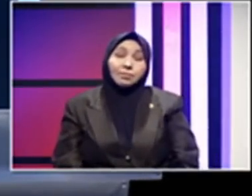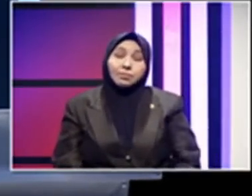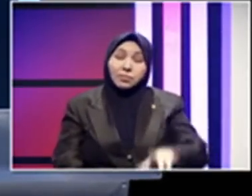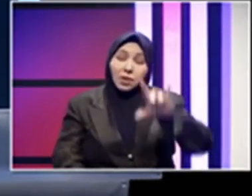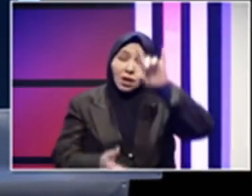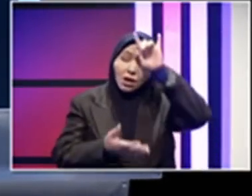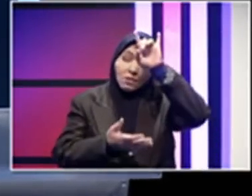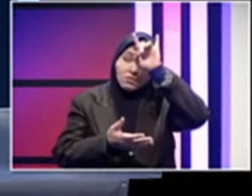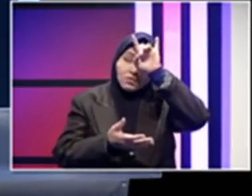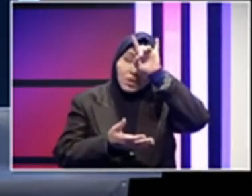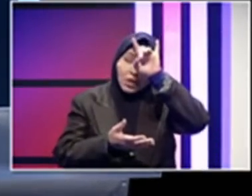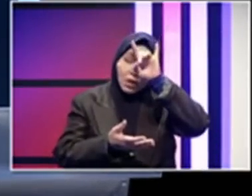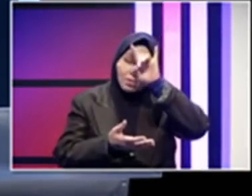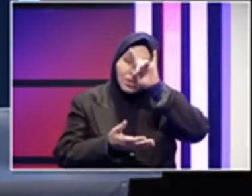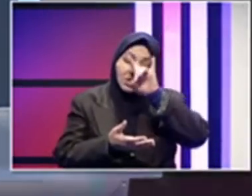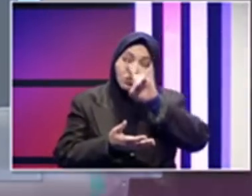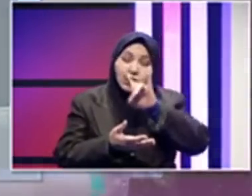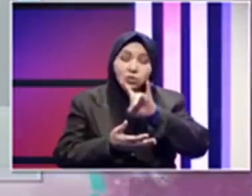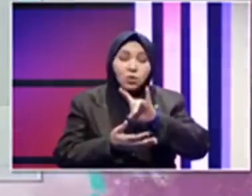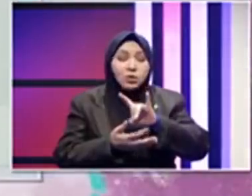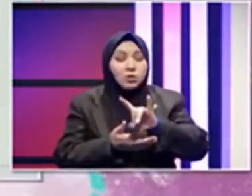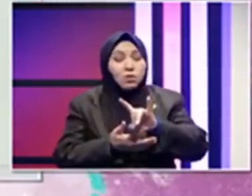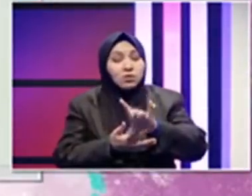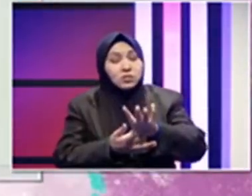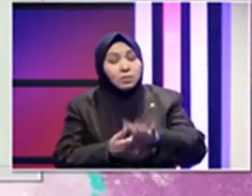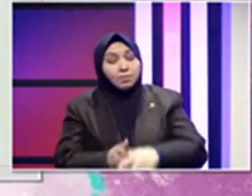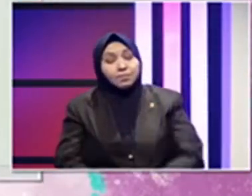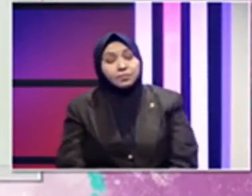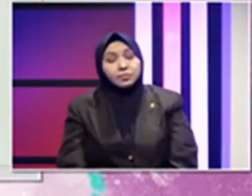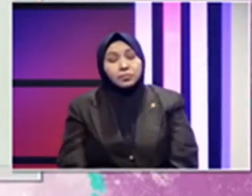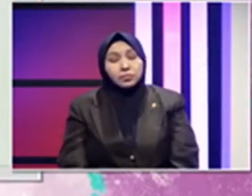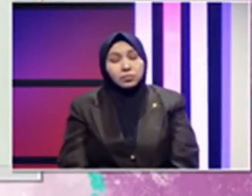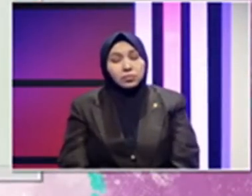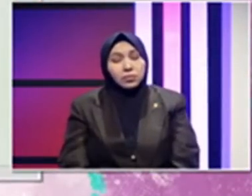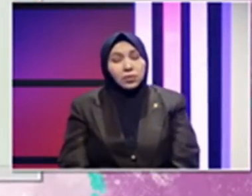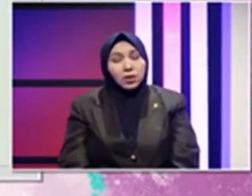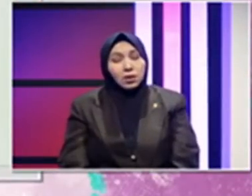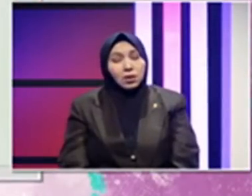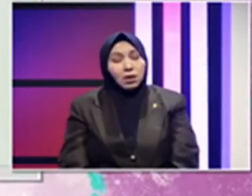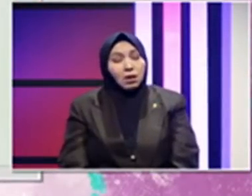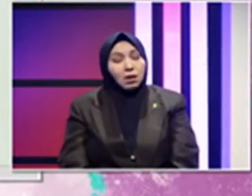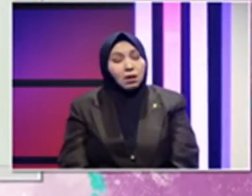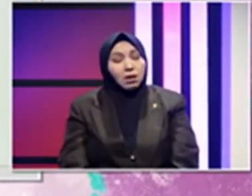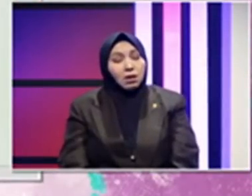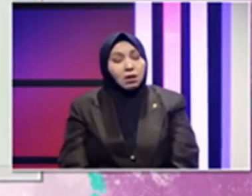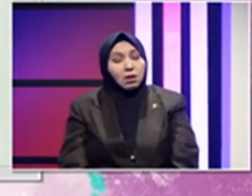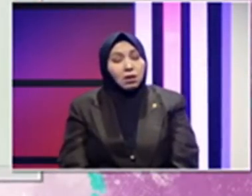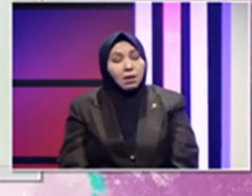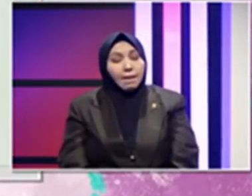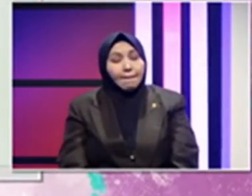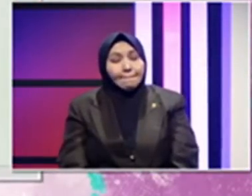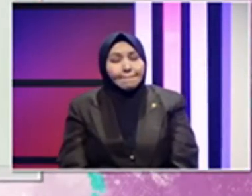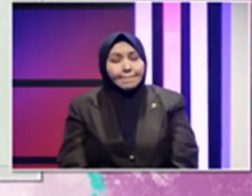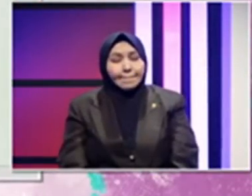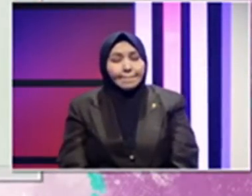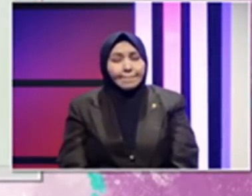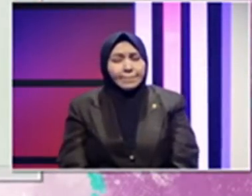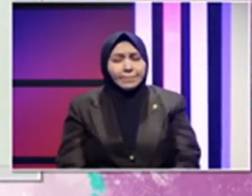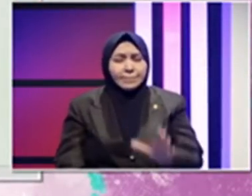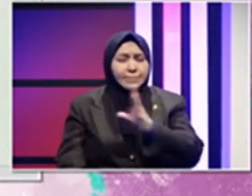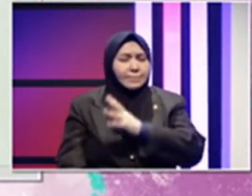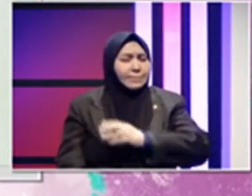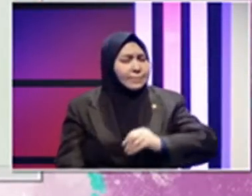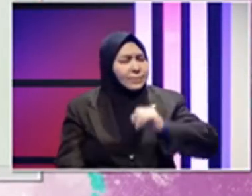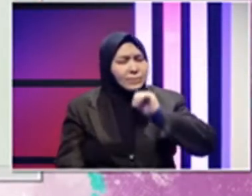أعوذ بالله من الشيطان الرجيم